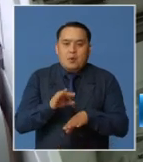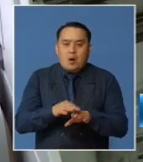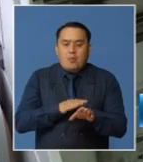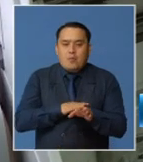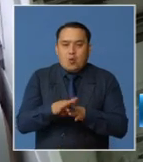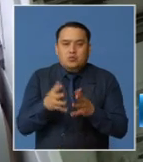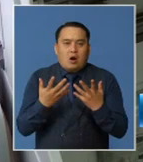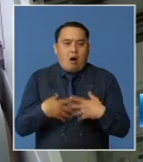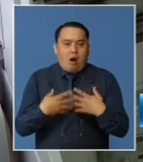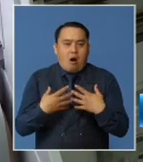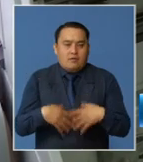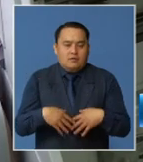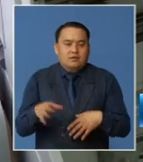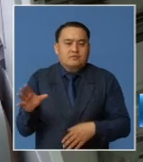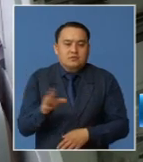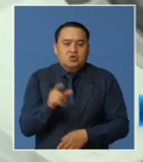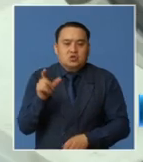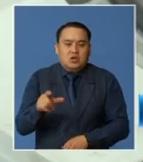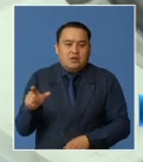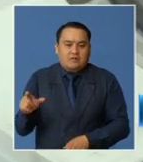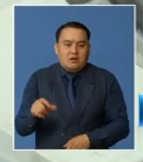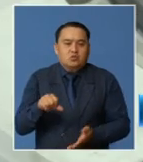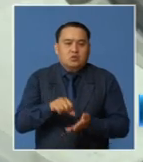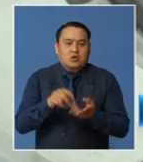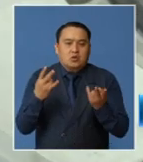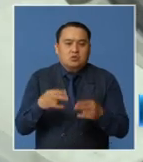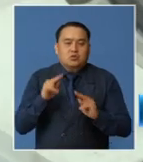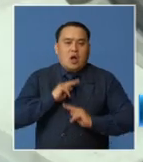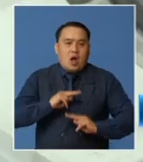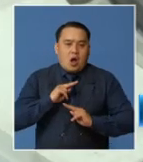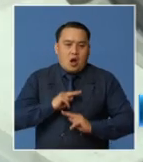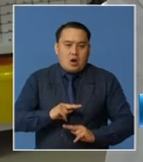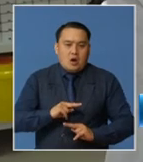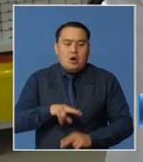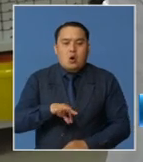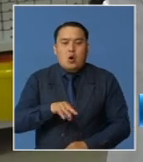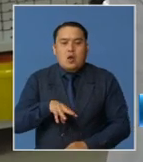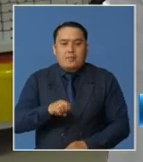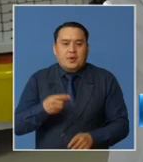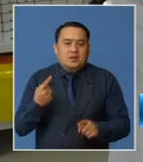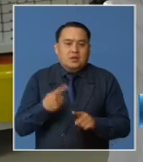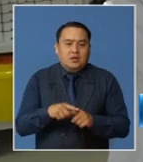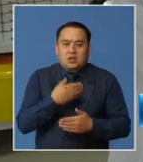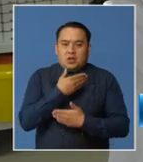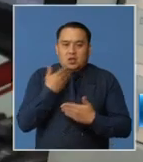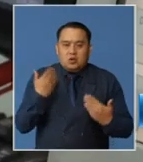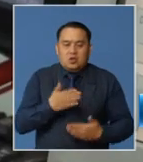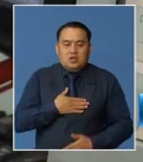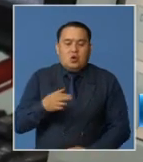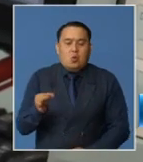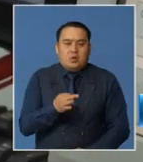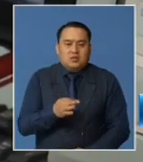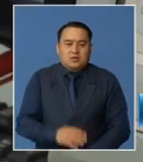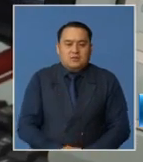полностью автоматизирована и исключает человеческий фактор. По словам сотрудников КДЛ «Олимп», такой техники нет нигде в нашей